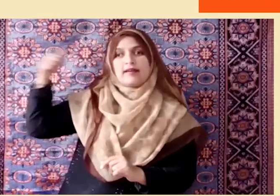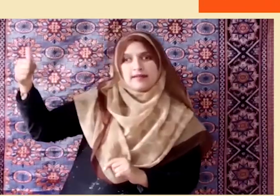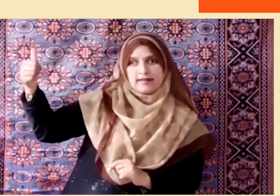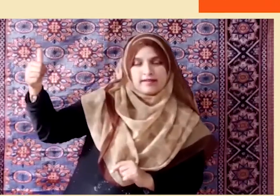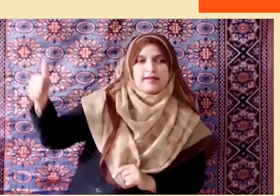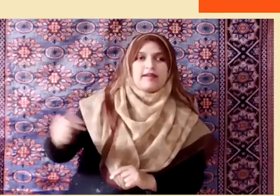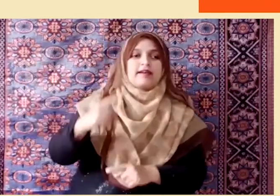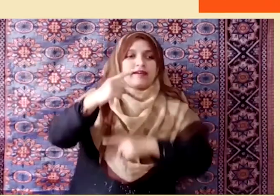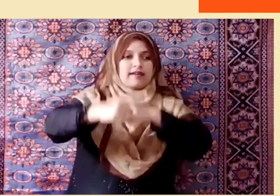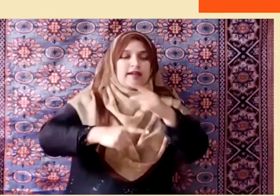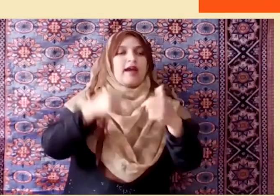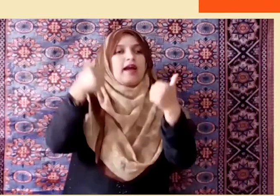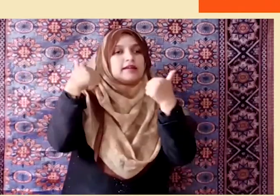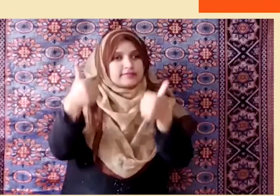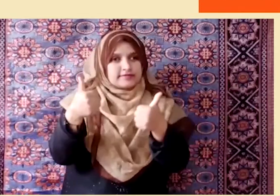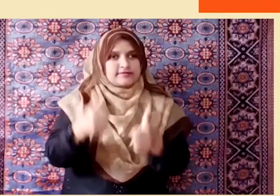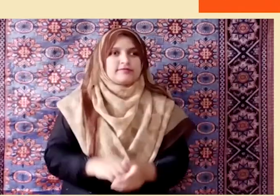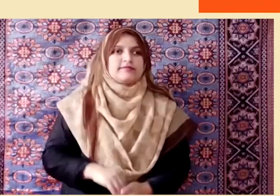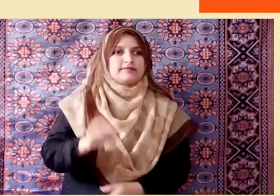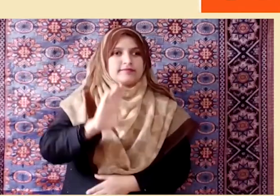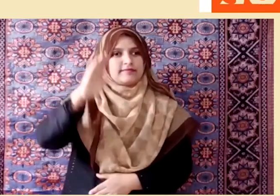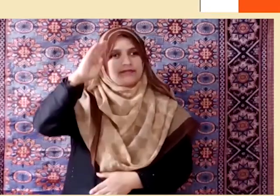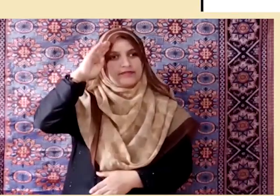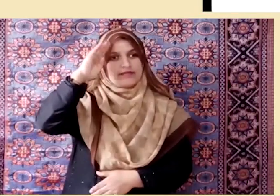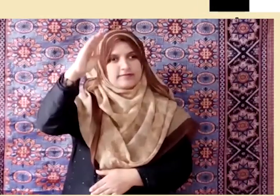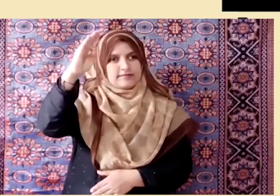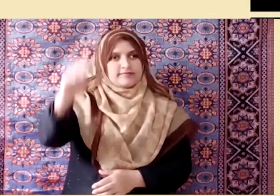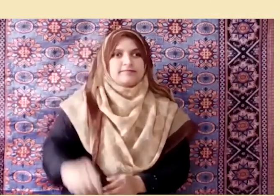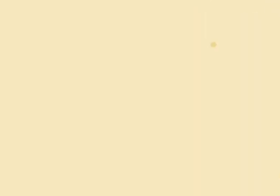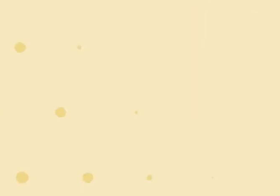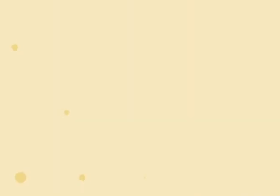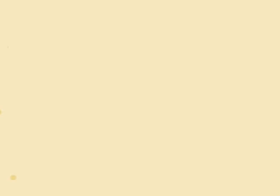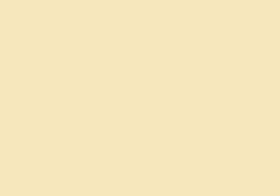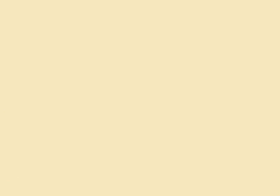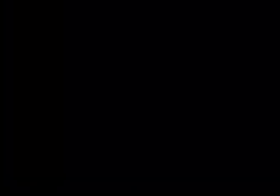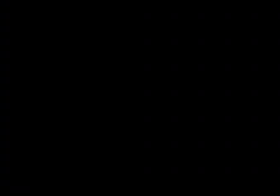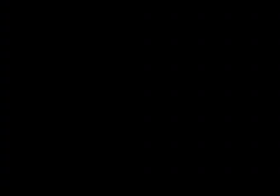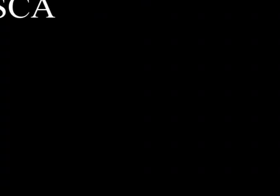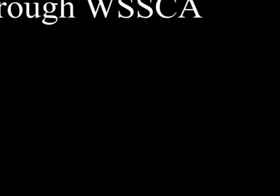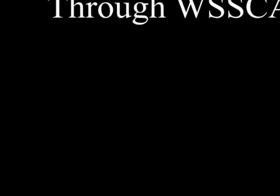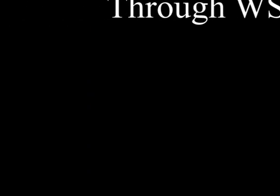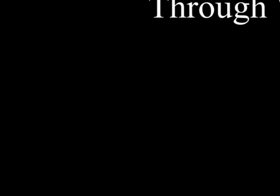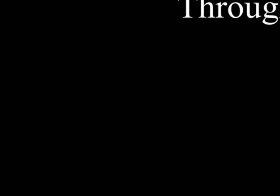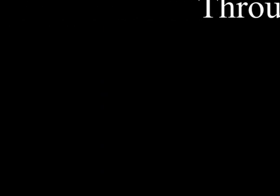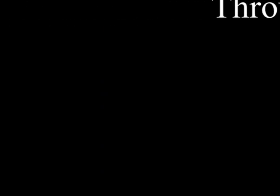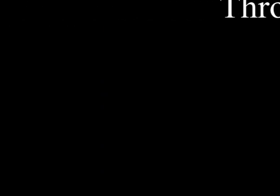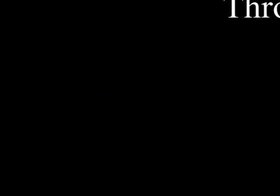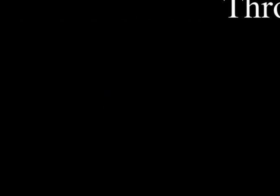چینل کو سبسکرائب کیجیے اور ویڈیو کو لائک ضرور کیجیے۔ اللہ حافظ۔